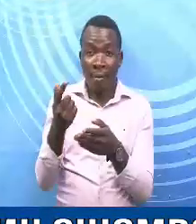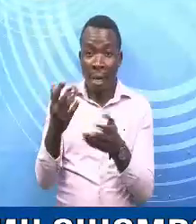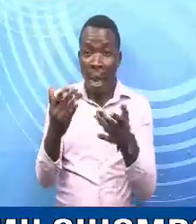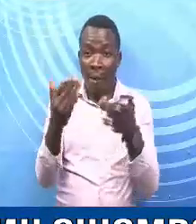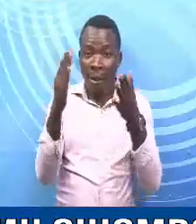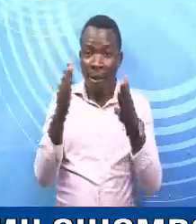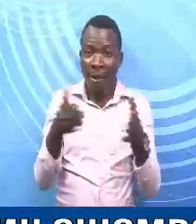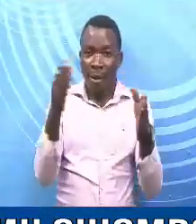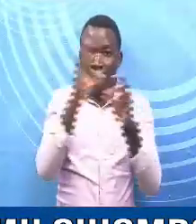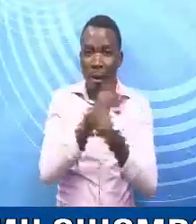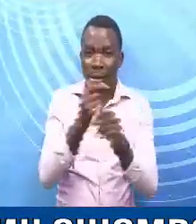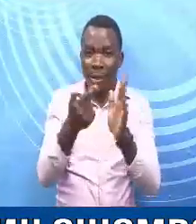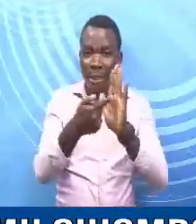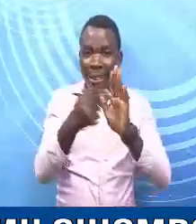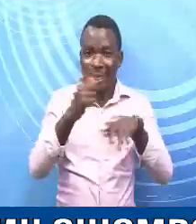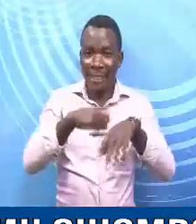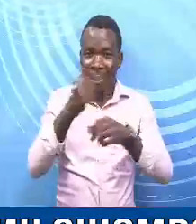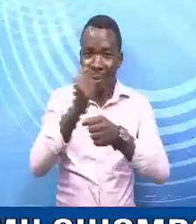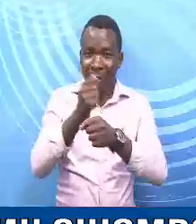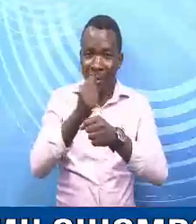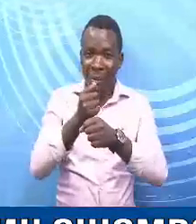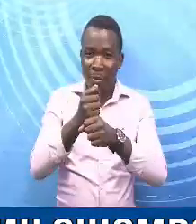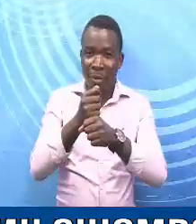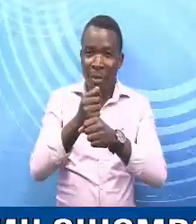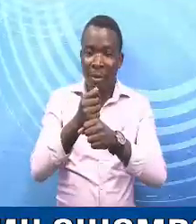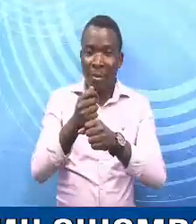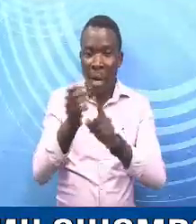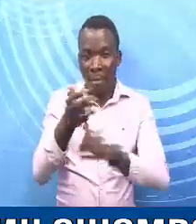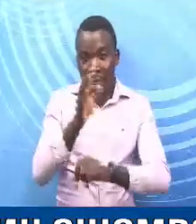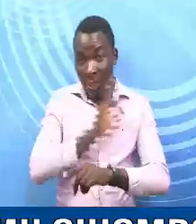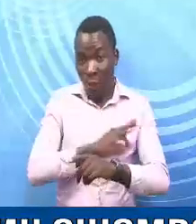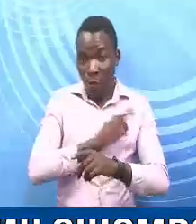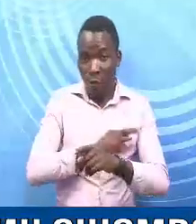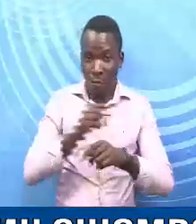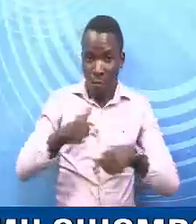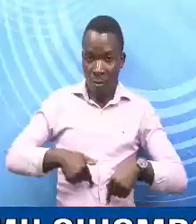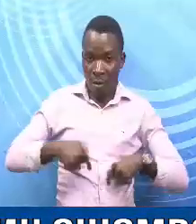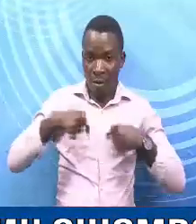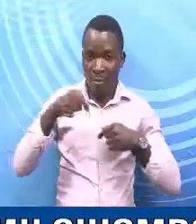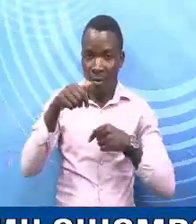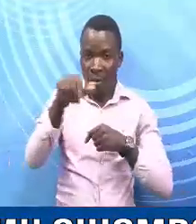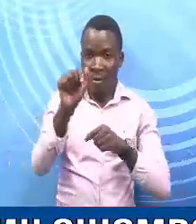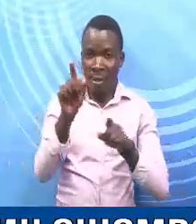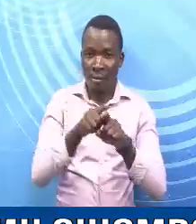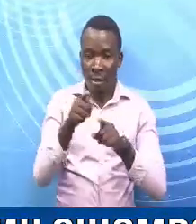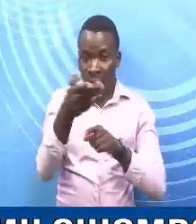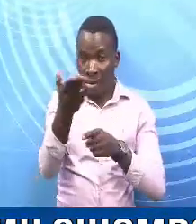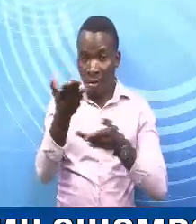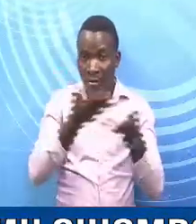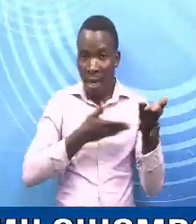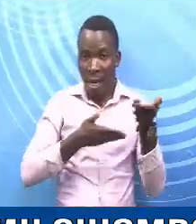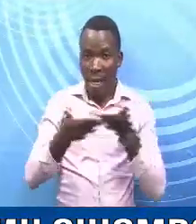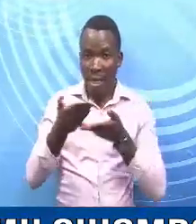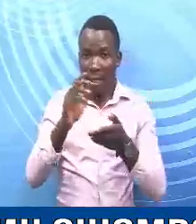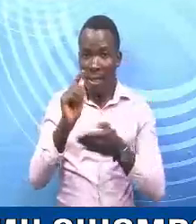yanga gusa bakagaragaza ko mu gihe bagiye bakora uyu murimo ari cyo byagiye bibagezaho mu mibereho yabo nk'uko ababaganire na BTN TV bagiye kuba